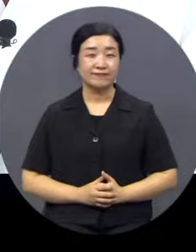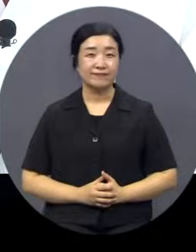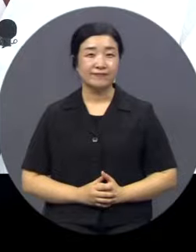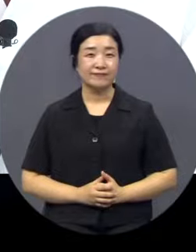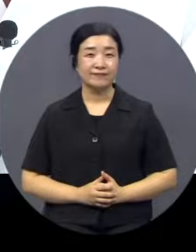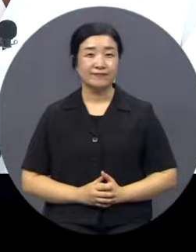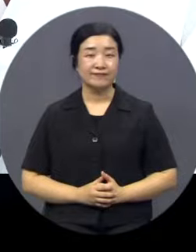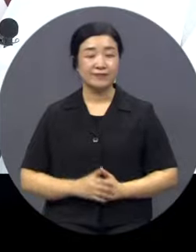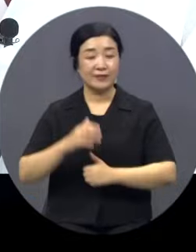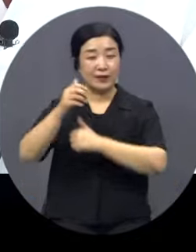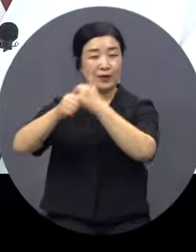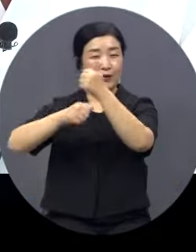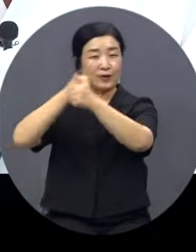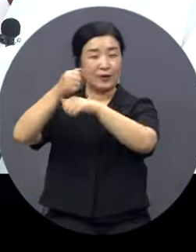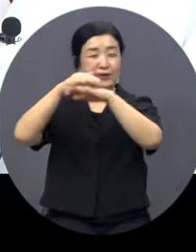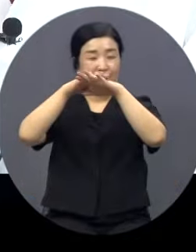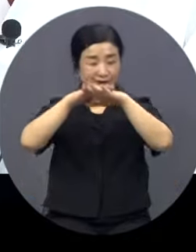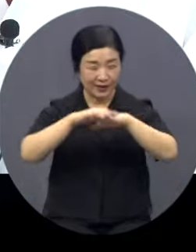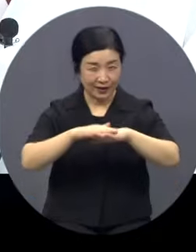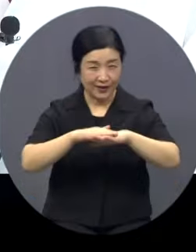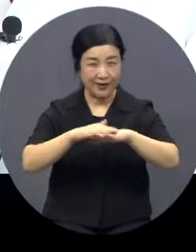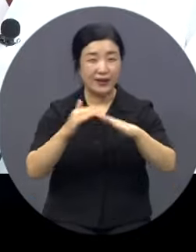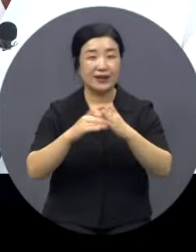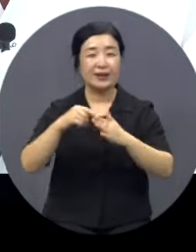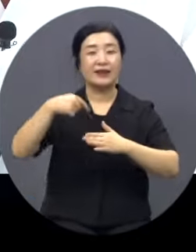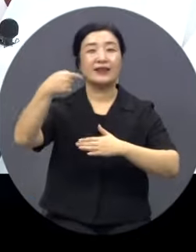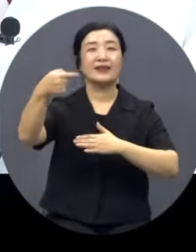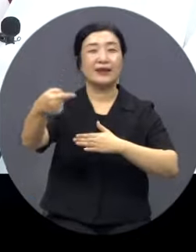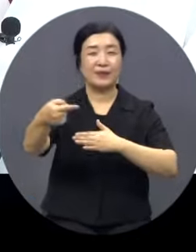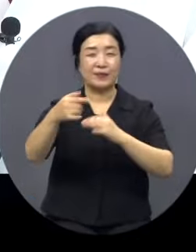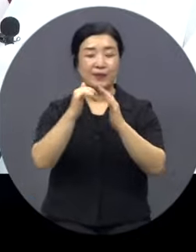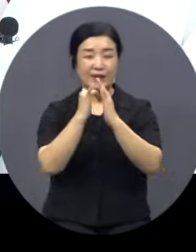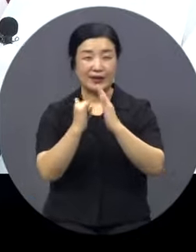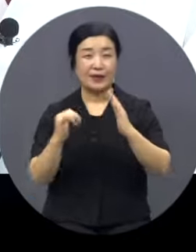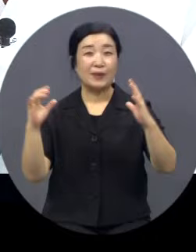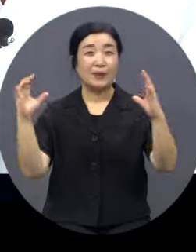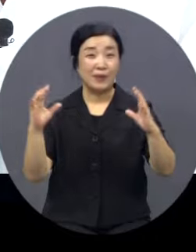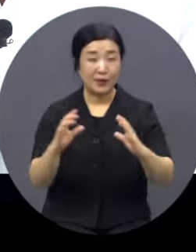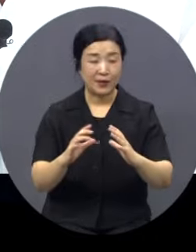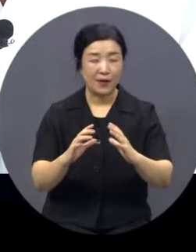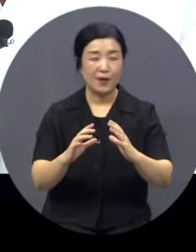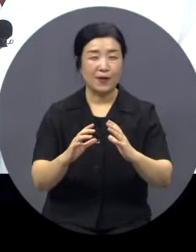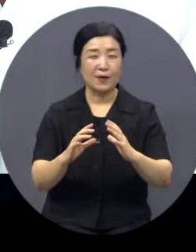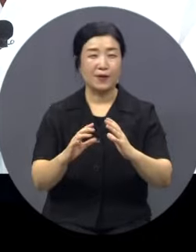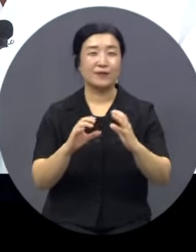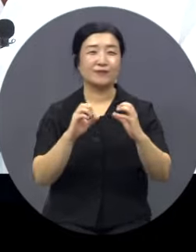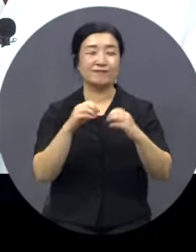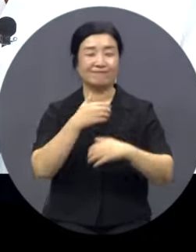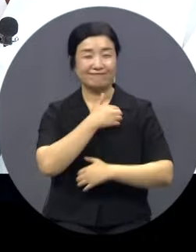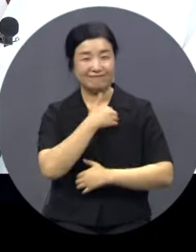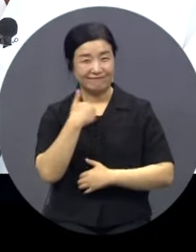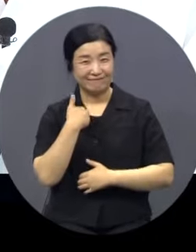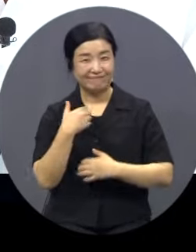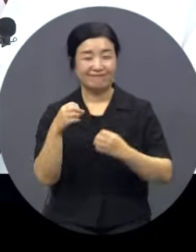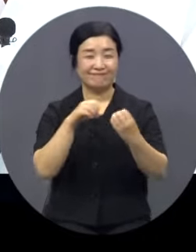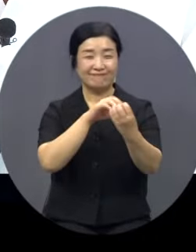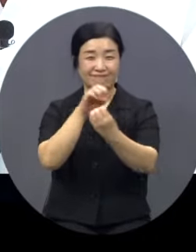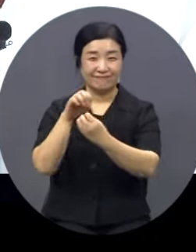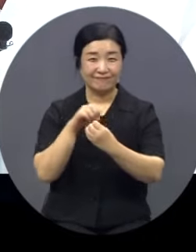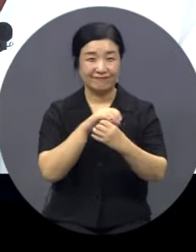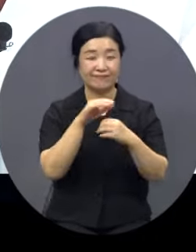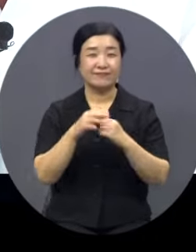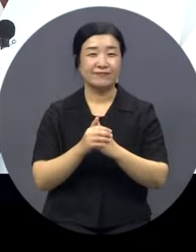조상들에게 절이나 한번 하고 가족이 모여서 오손도손 얘기하면서